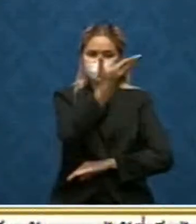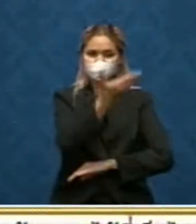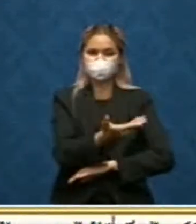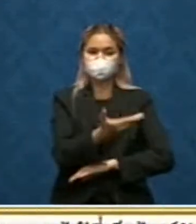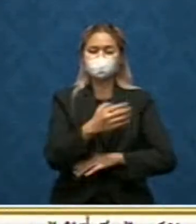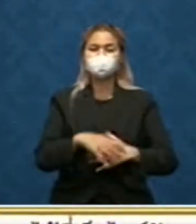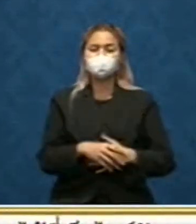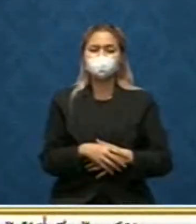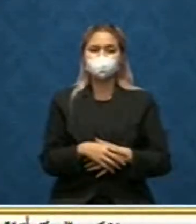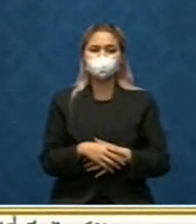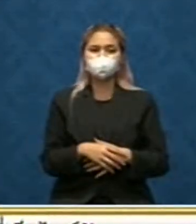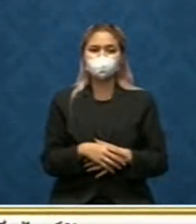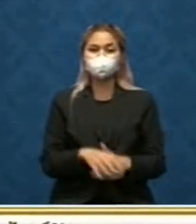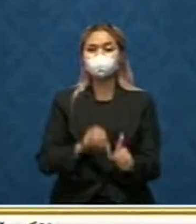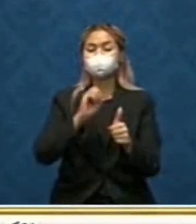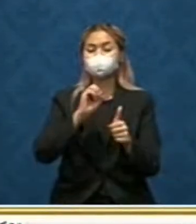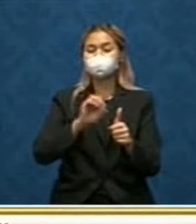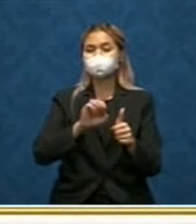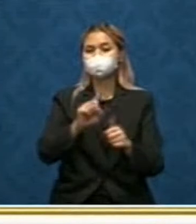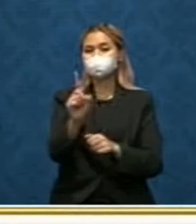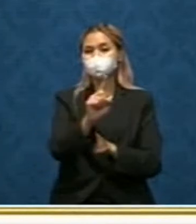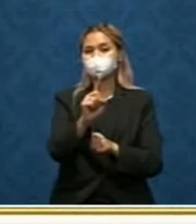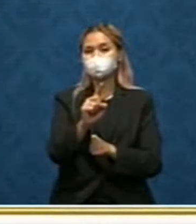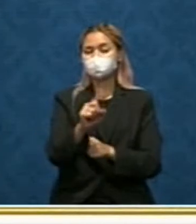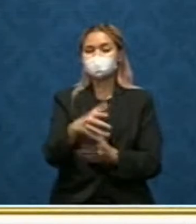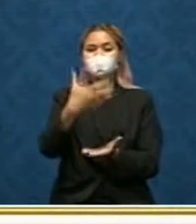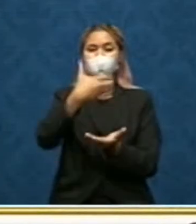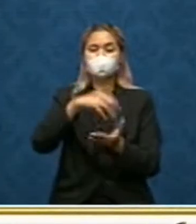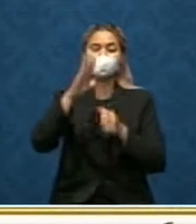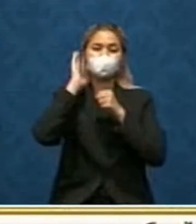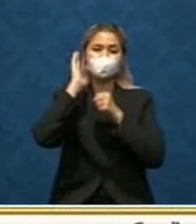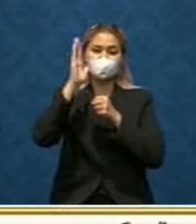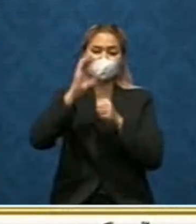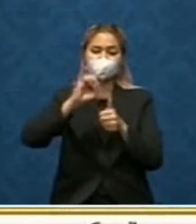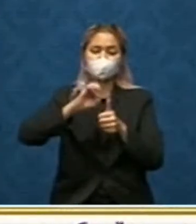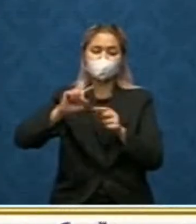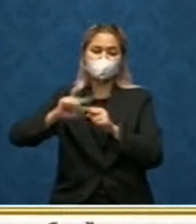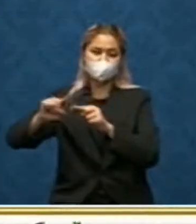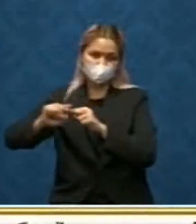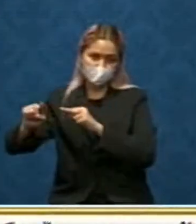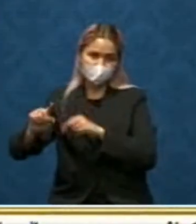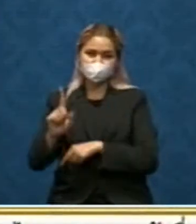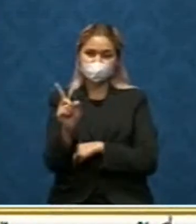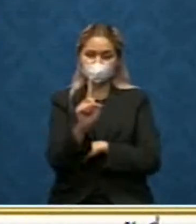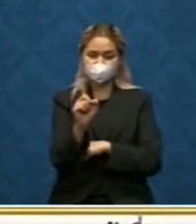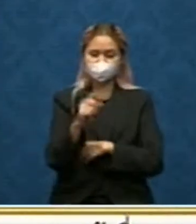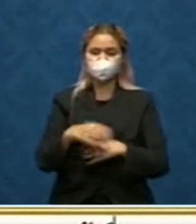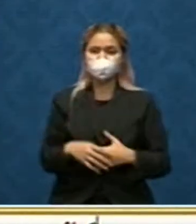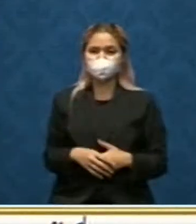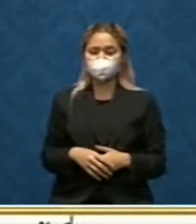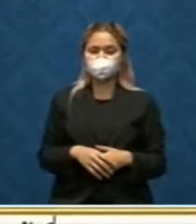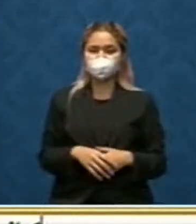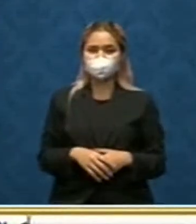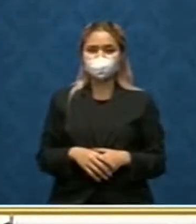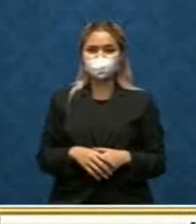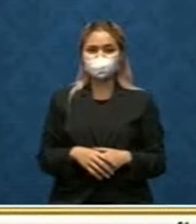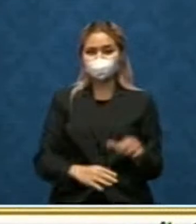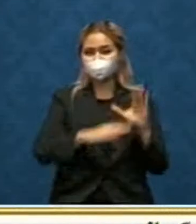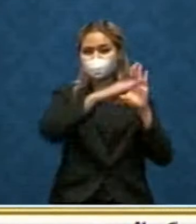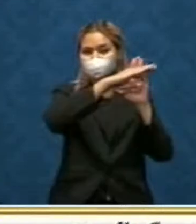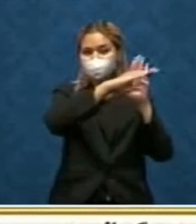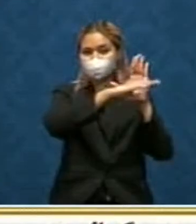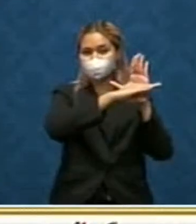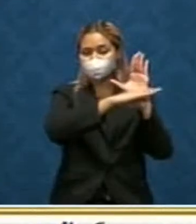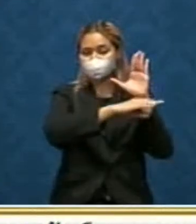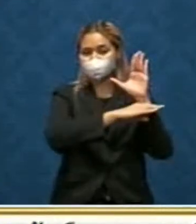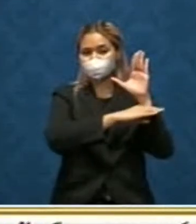จะนำเสนอในการสักถามและเสนอแ่ในอีกรูปแบบหนึก็คือจะไ่เรียงไปดำน